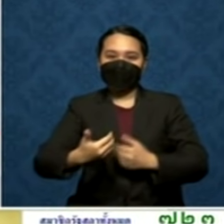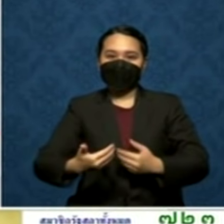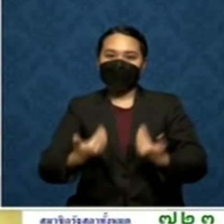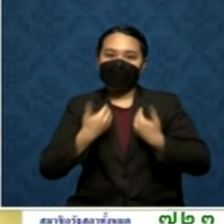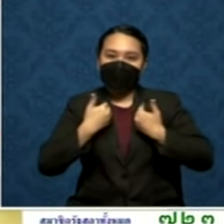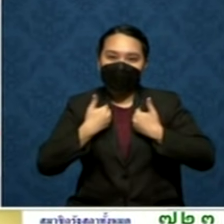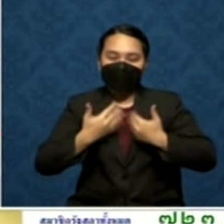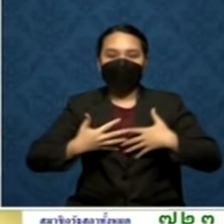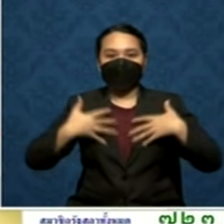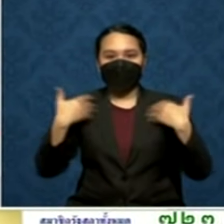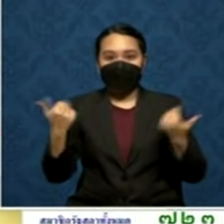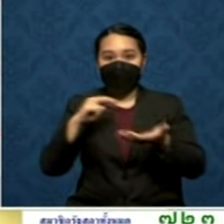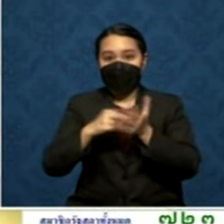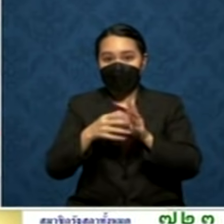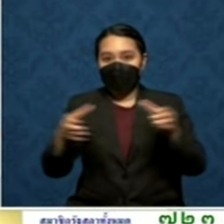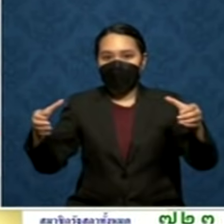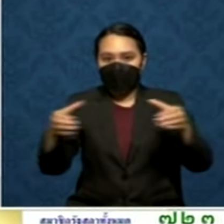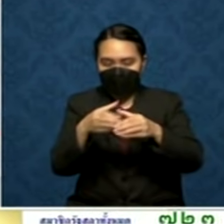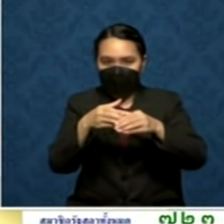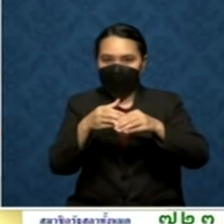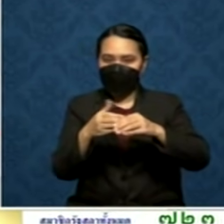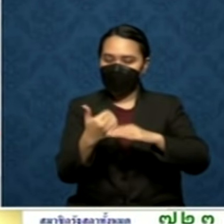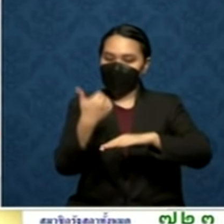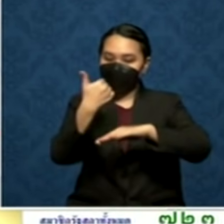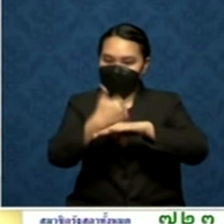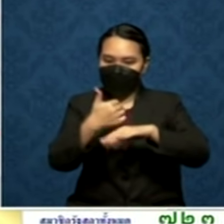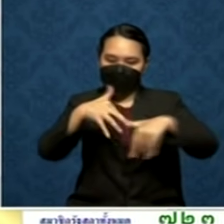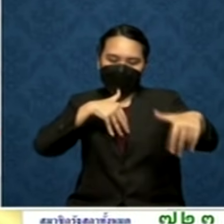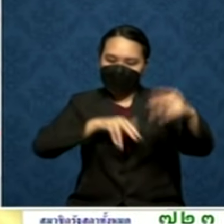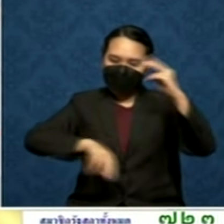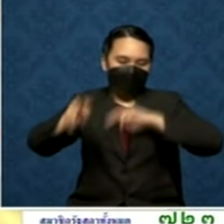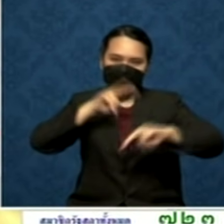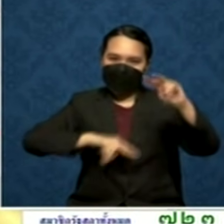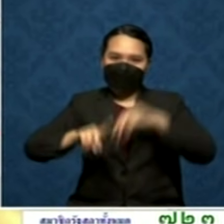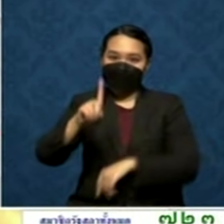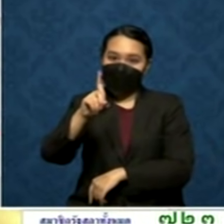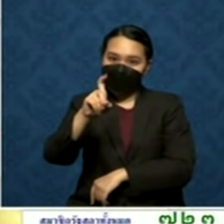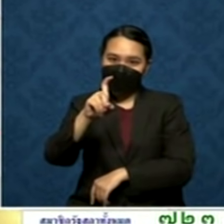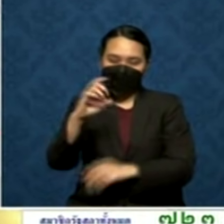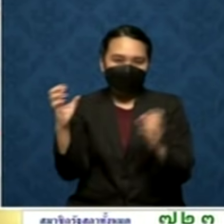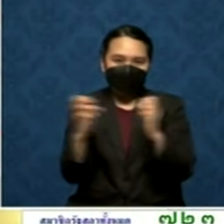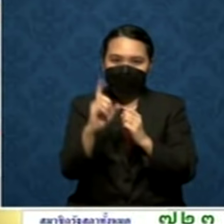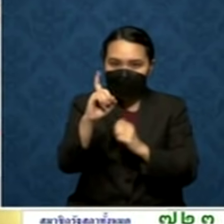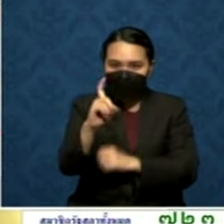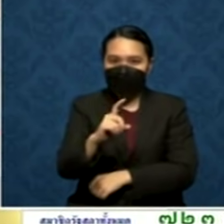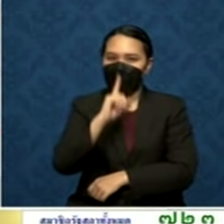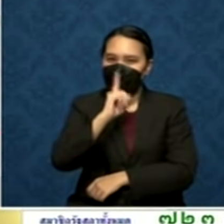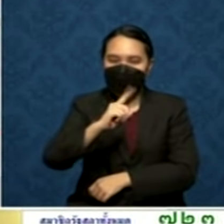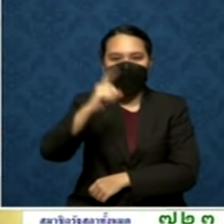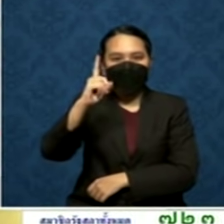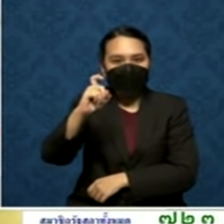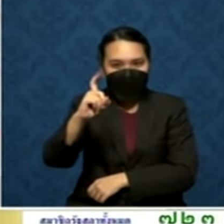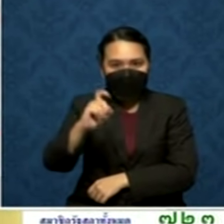คนที่เป็นพิเศษชนพวกเขาคือกลุ่มคนที่ประชาชนตรวจสอบไม่ได้แต่ต้องไม่ได้วิพากษ์วิจารณ์ไม่